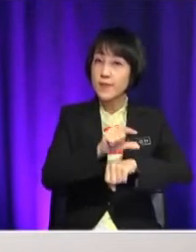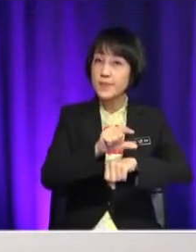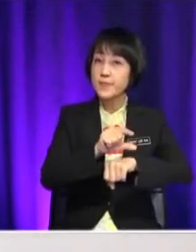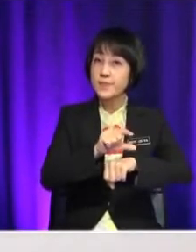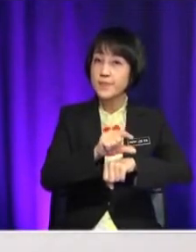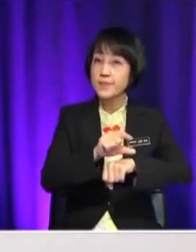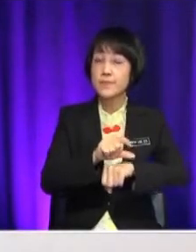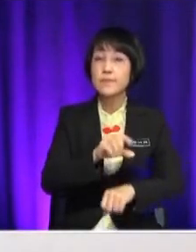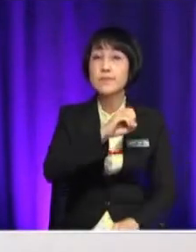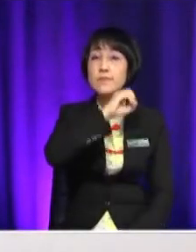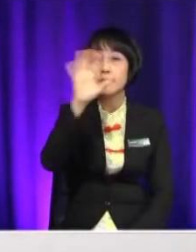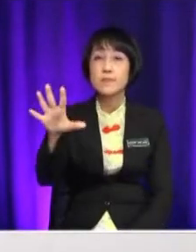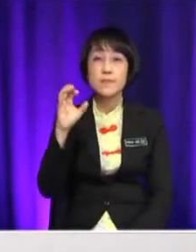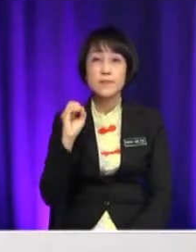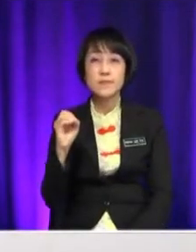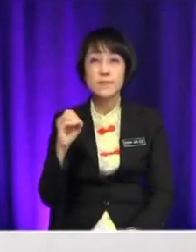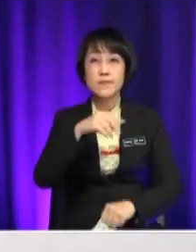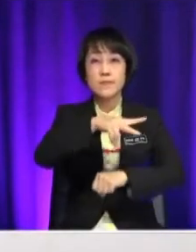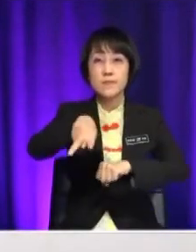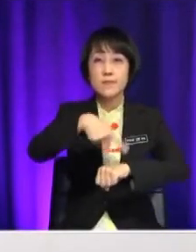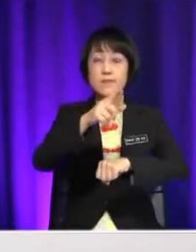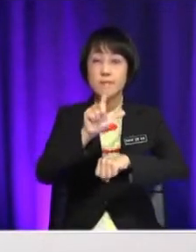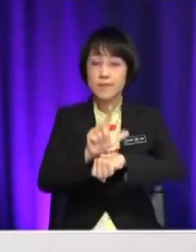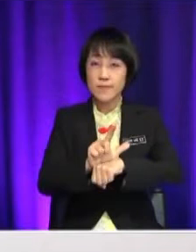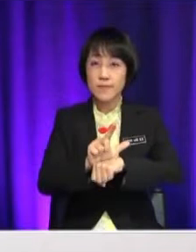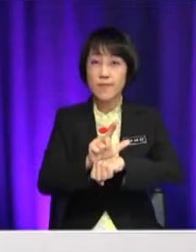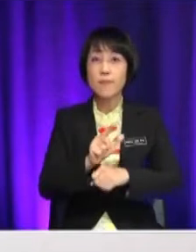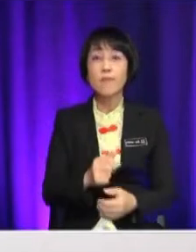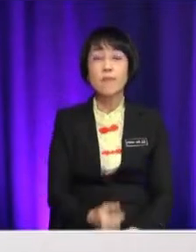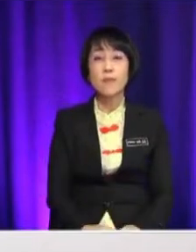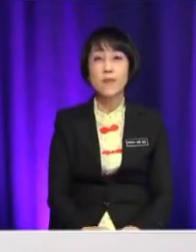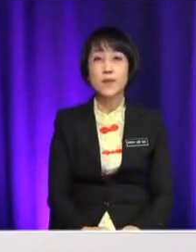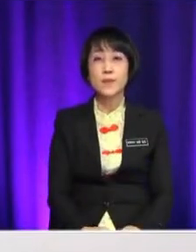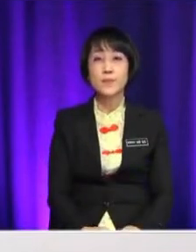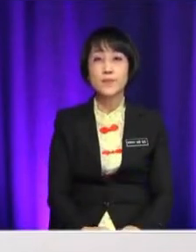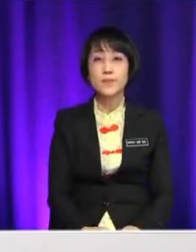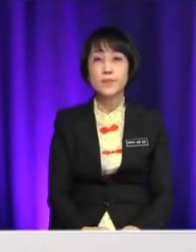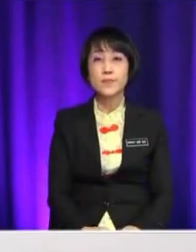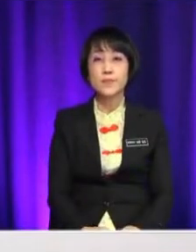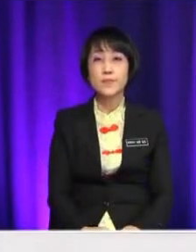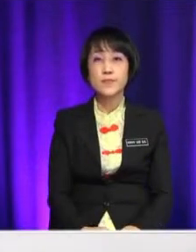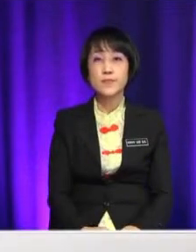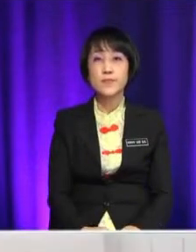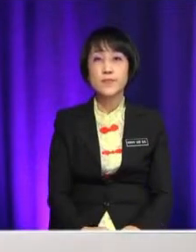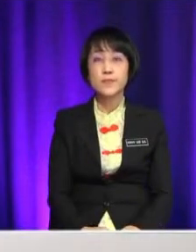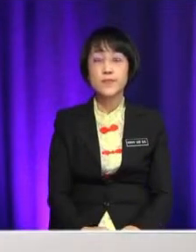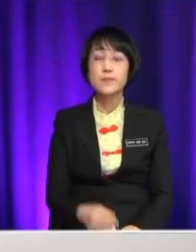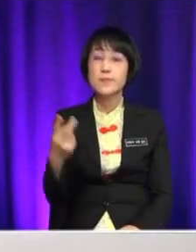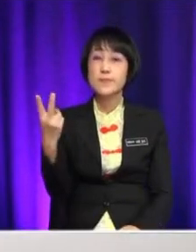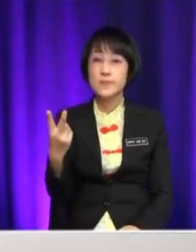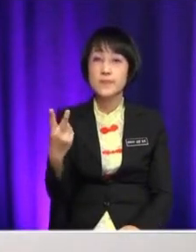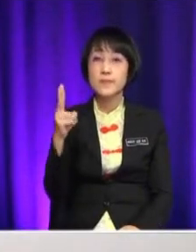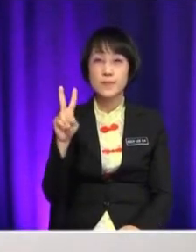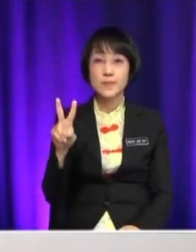Trash Hero Langkawi ini adalah untuk aktiviti berforum. Maknanya ada kedua-dua perkara lah yang dinilai,